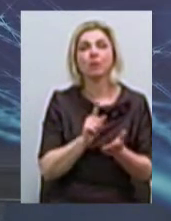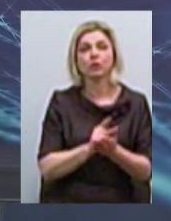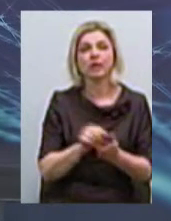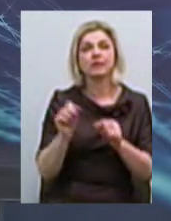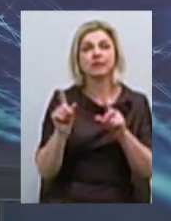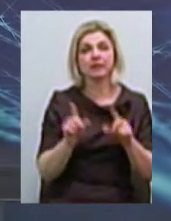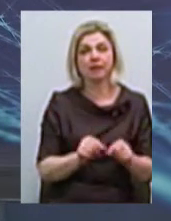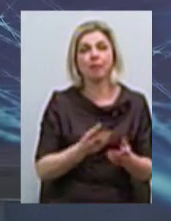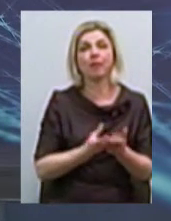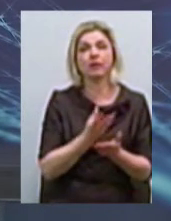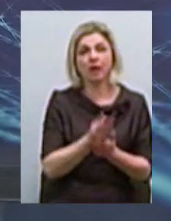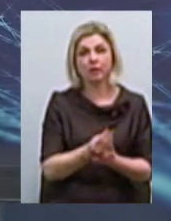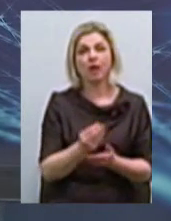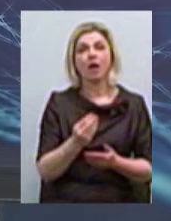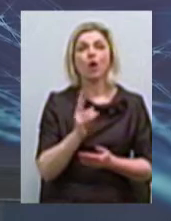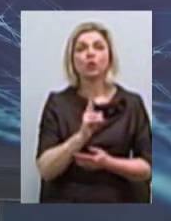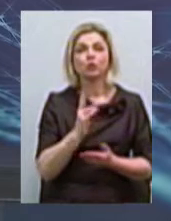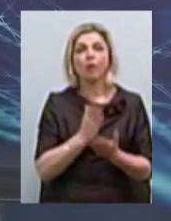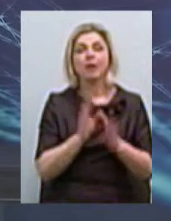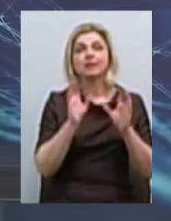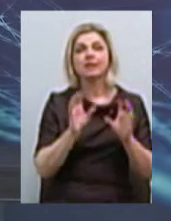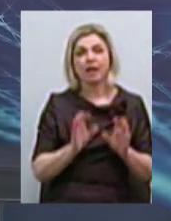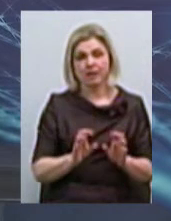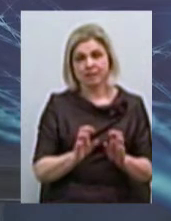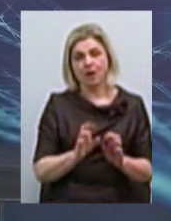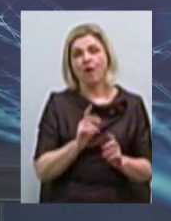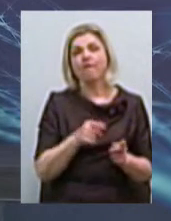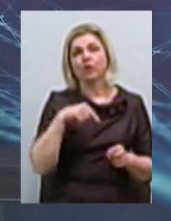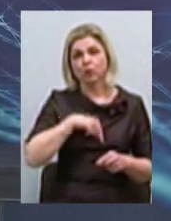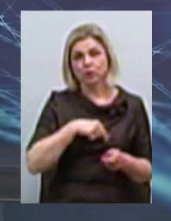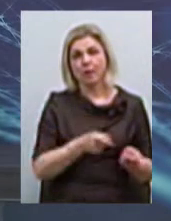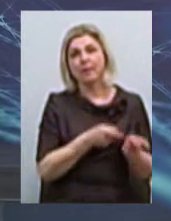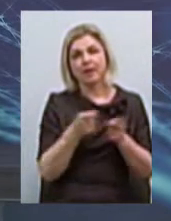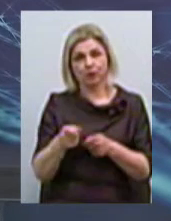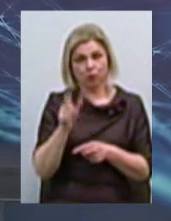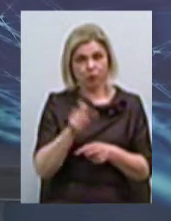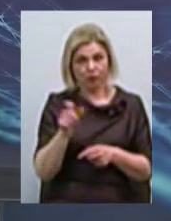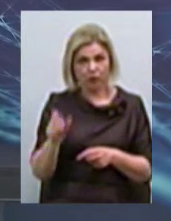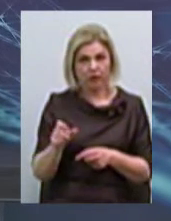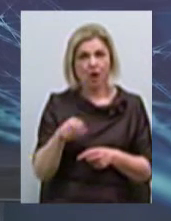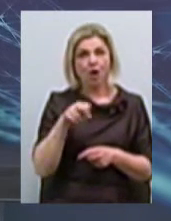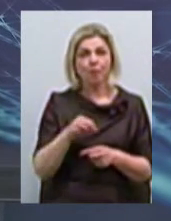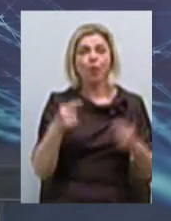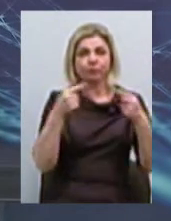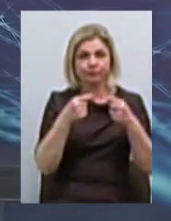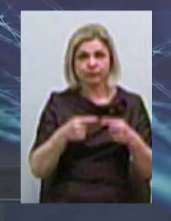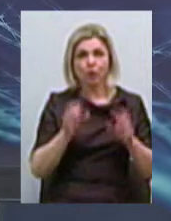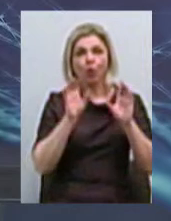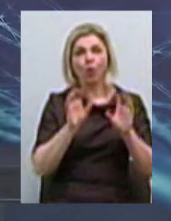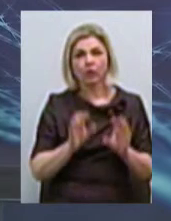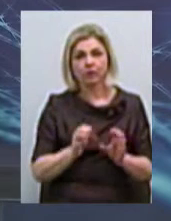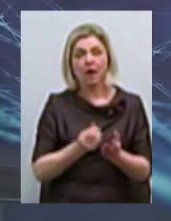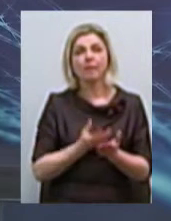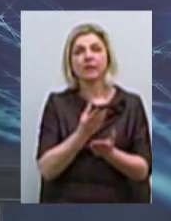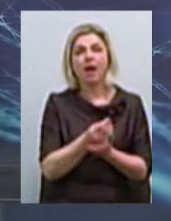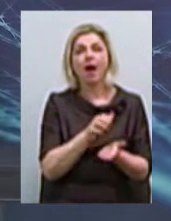платники податків, які мають статус внутрішньопереміщеної особи за умови дотримання вимог, встановлених кодексом, що сплачують